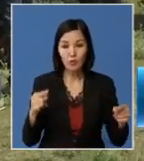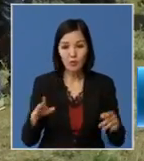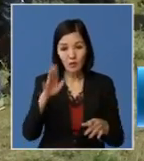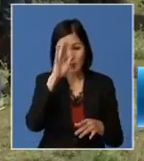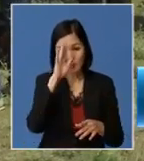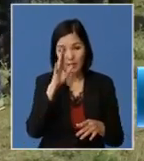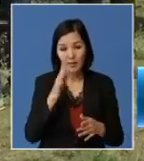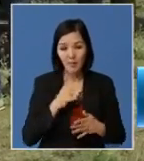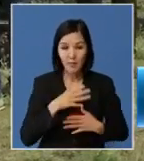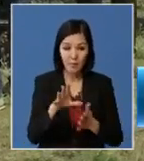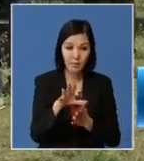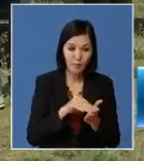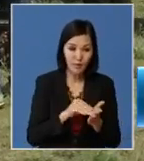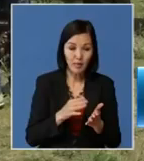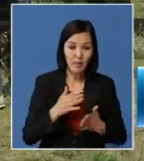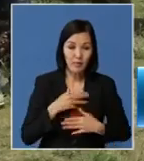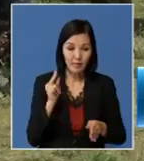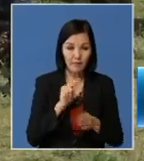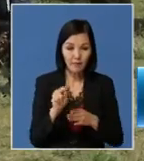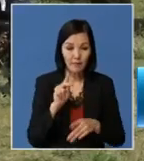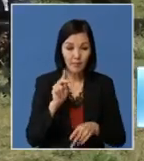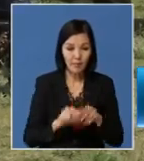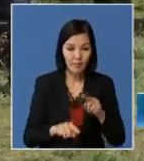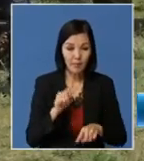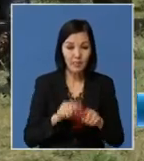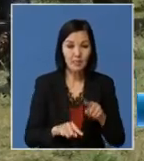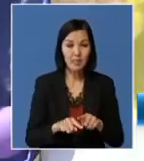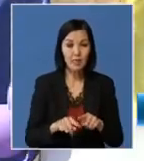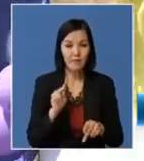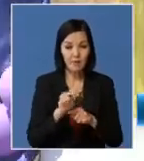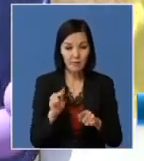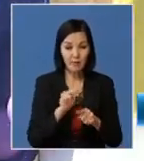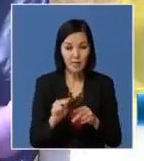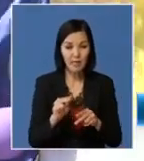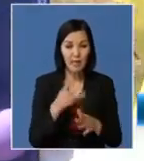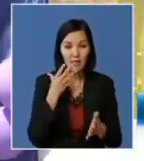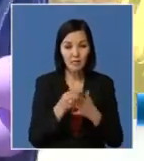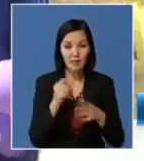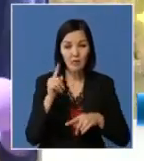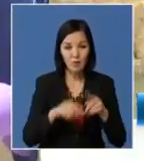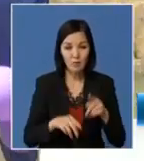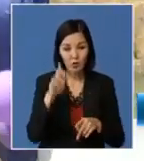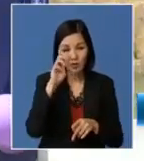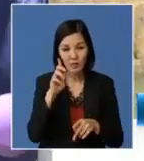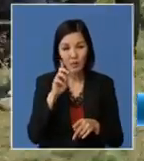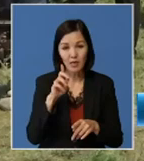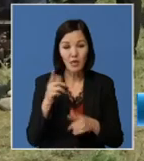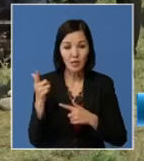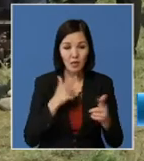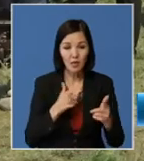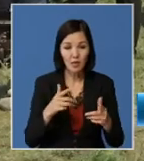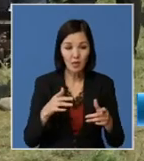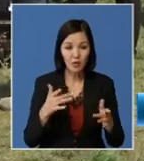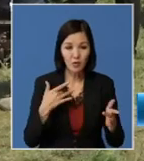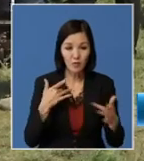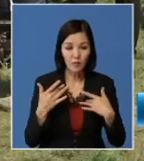учатся у нас. В этом мы, в нас воспитывается патриотическое воспитание к своей родине. Мы готовились уже примерно